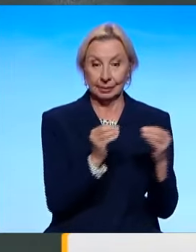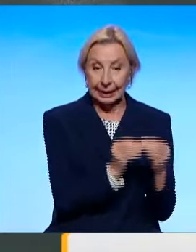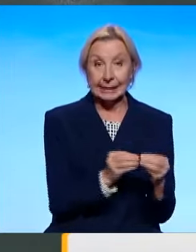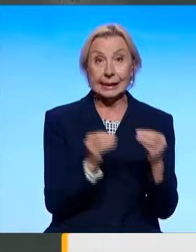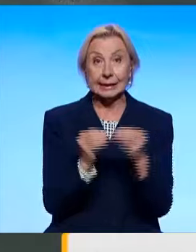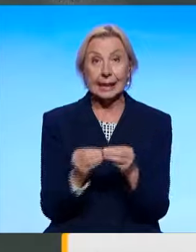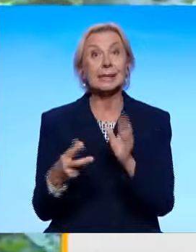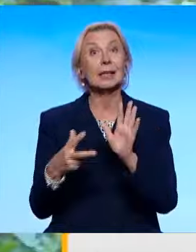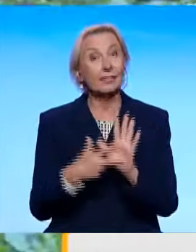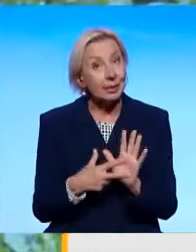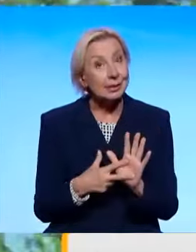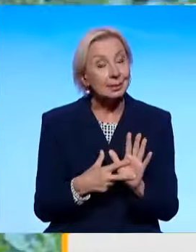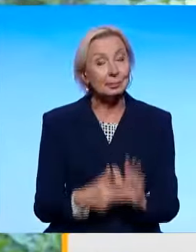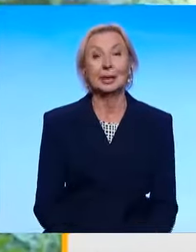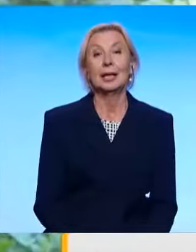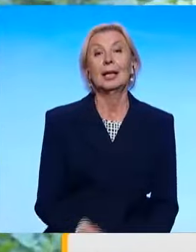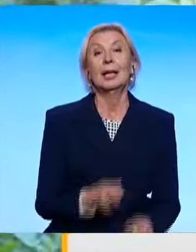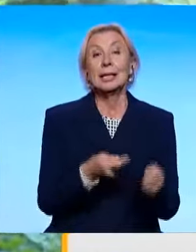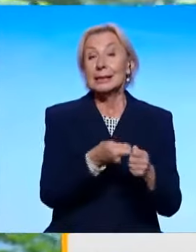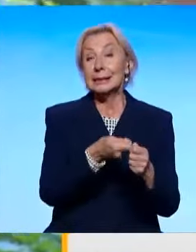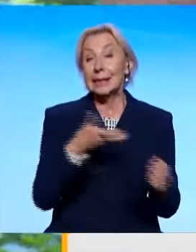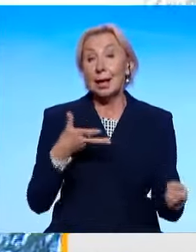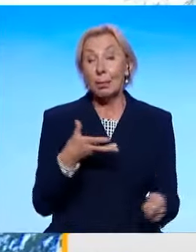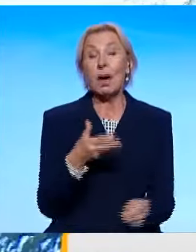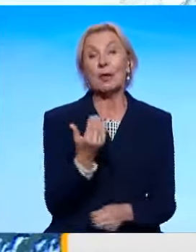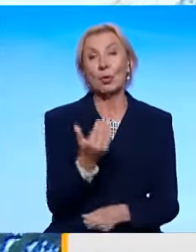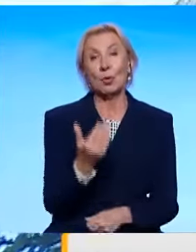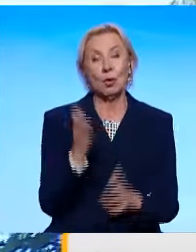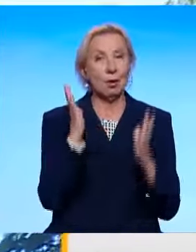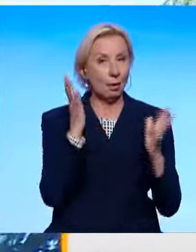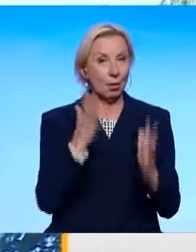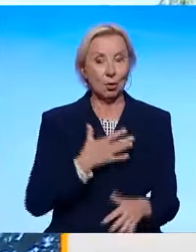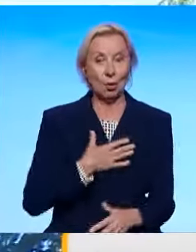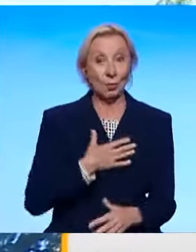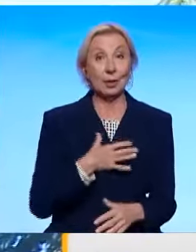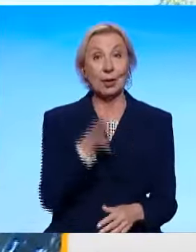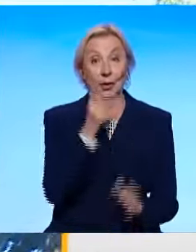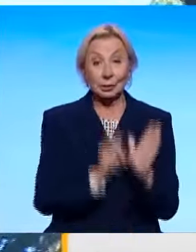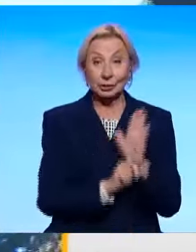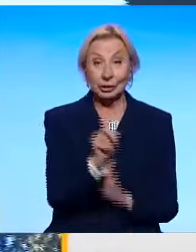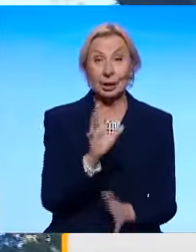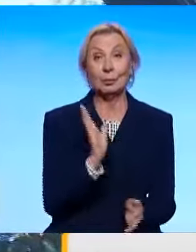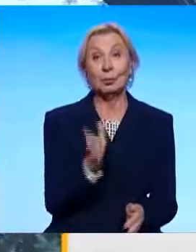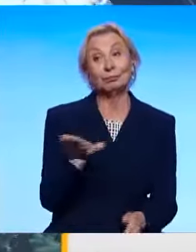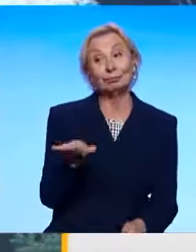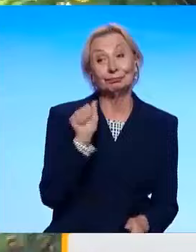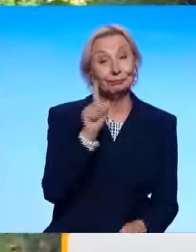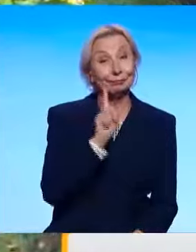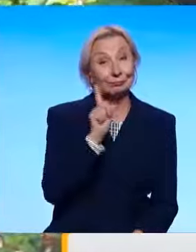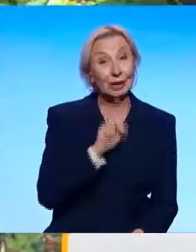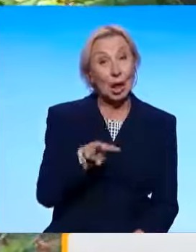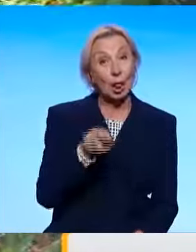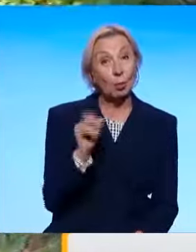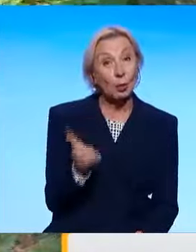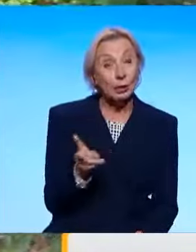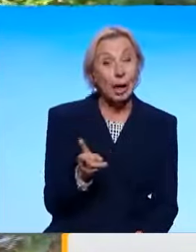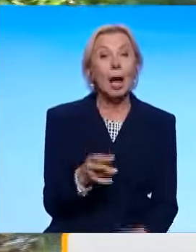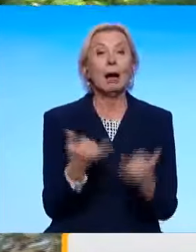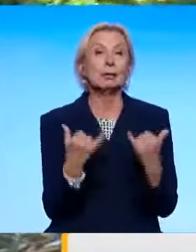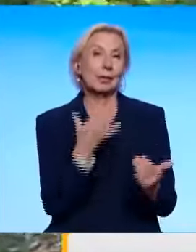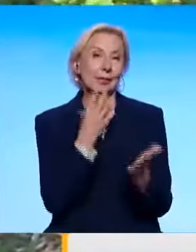10 і 8. Стрільба – його хобі останні 6 років. Коли тільки починав, Сашко мав лук позичений. Тепер він у нього власний.